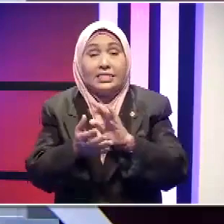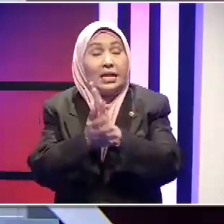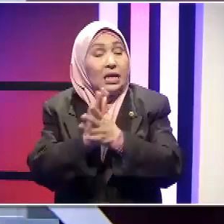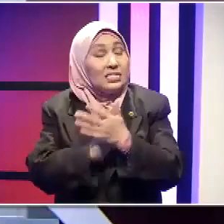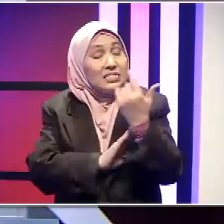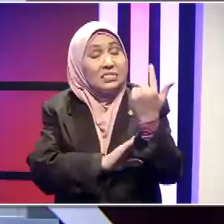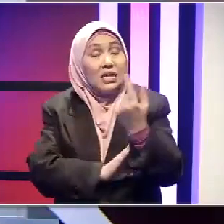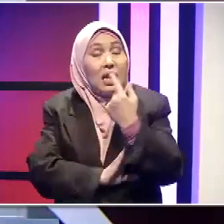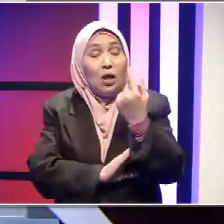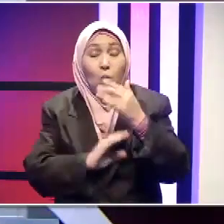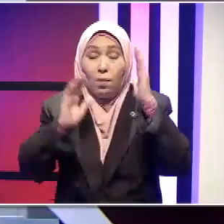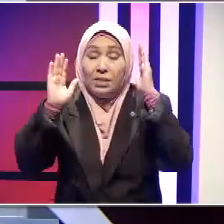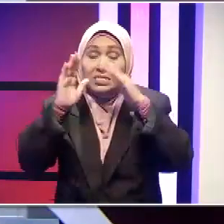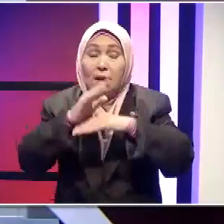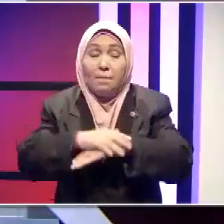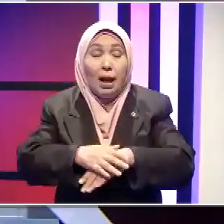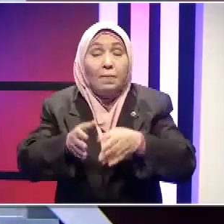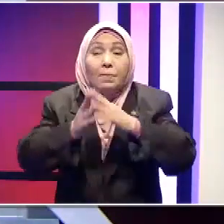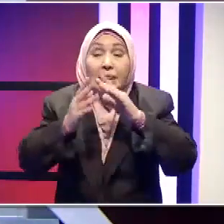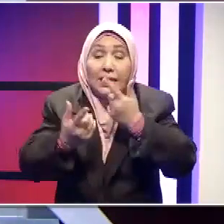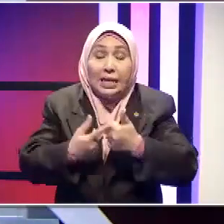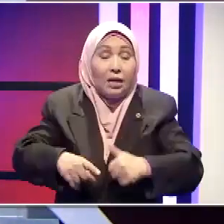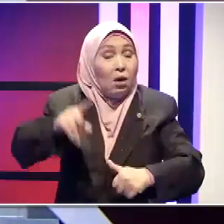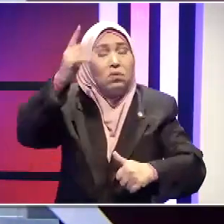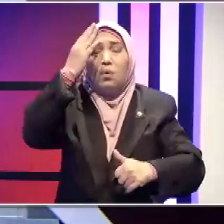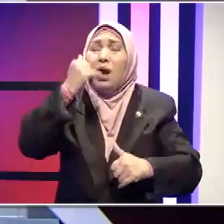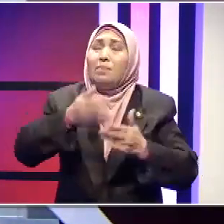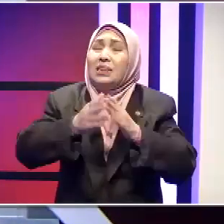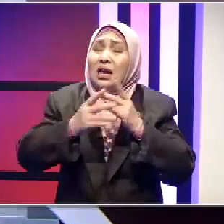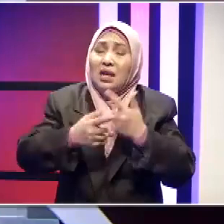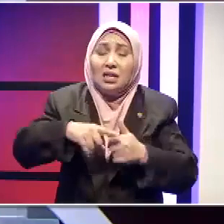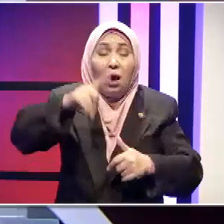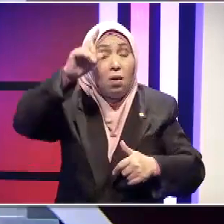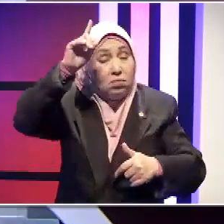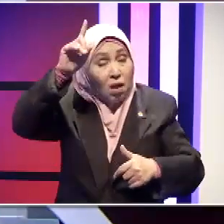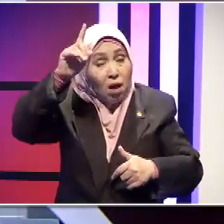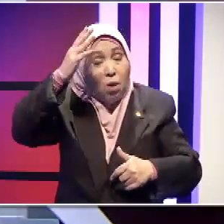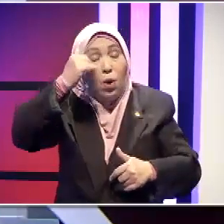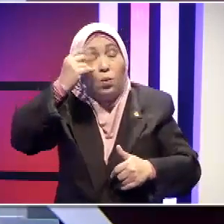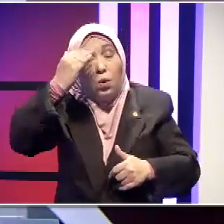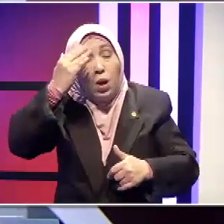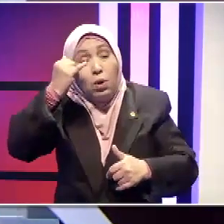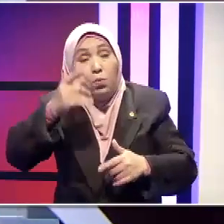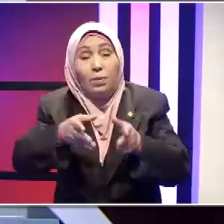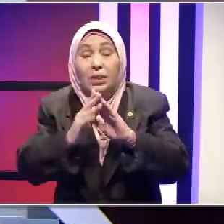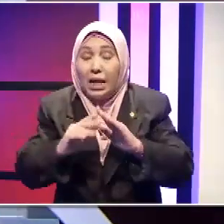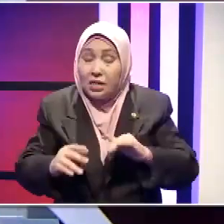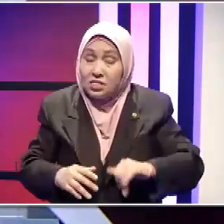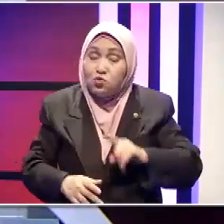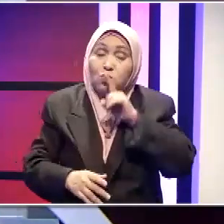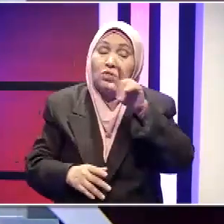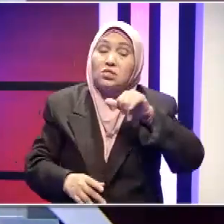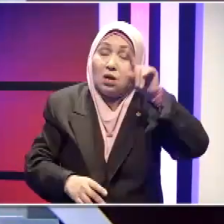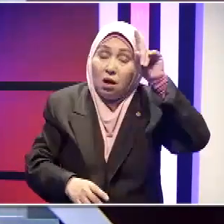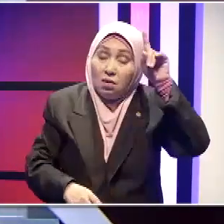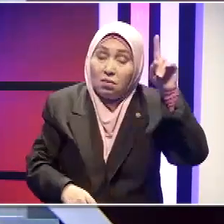selalu menyembah meminta daripada Allah mengapa minta kepada Allah Hymne huwal baru Rohim teu ialah ini ada